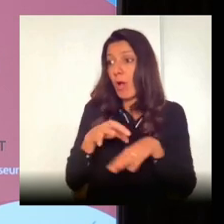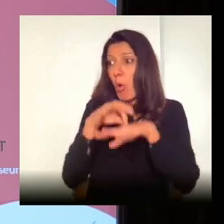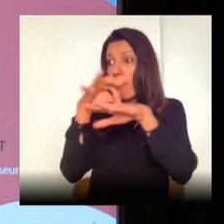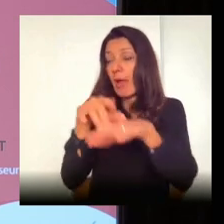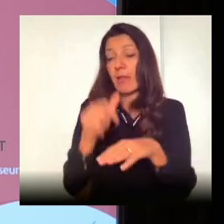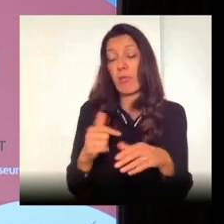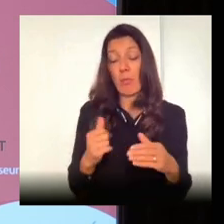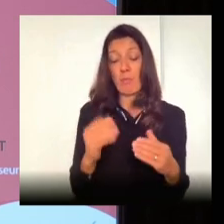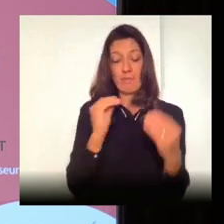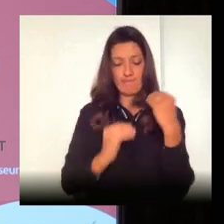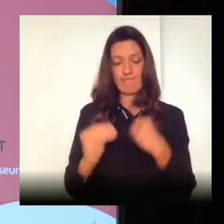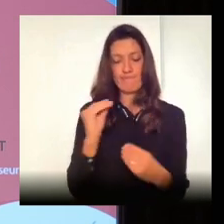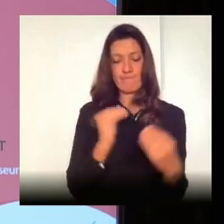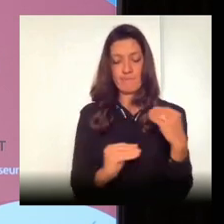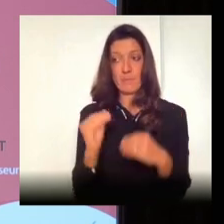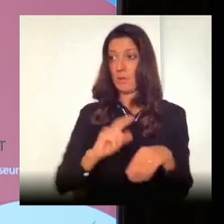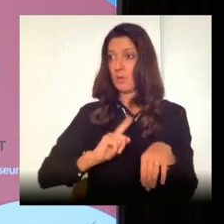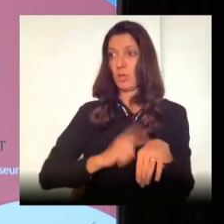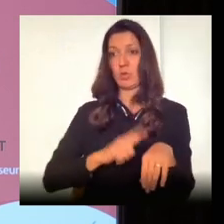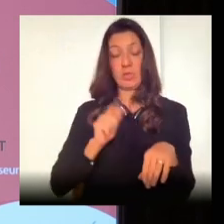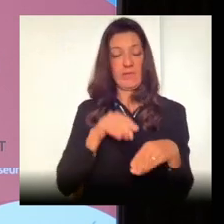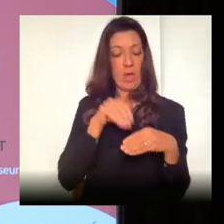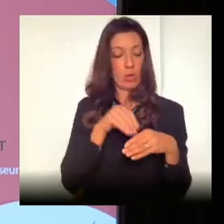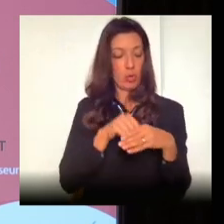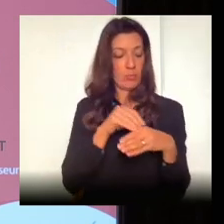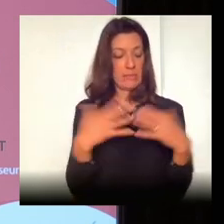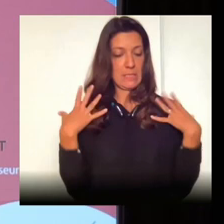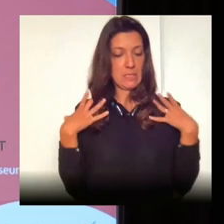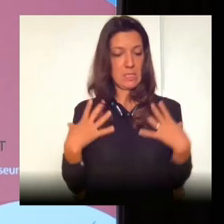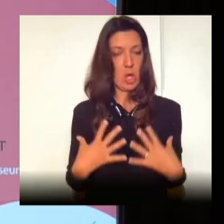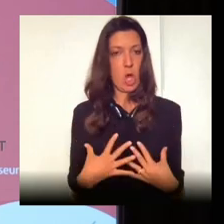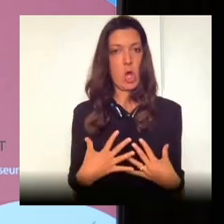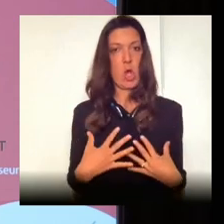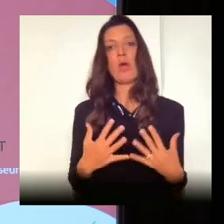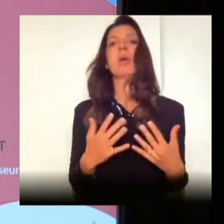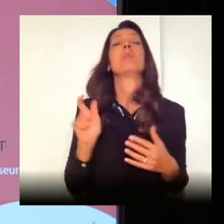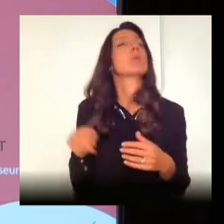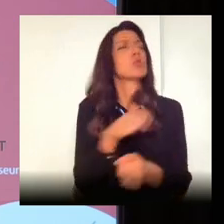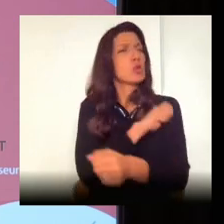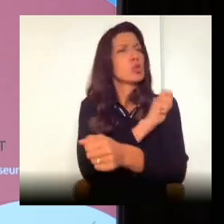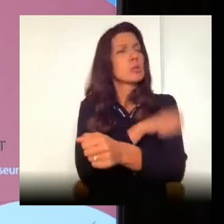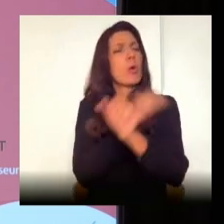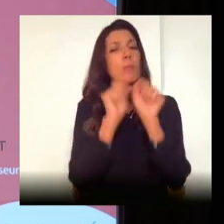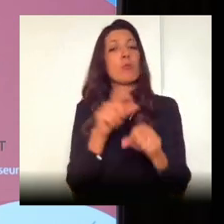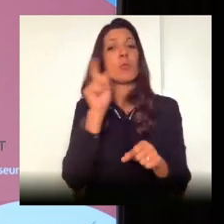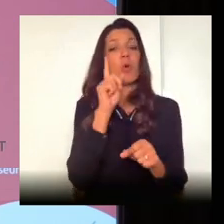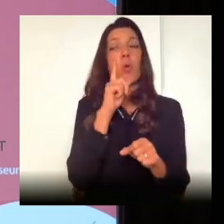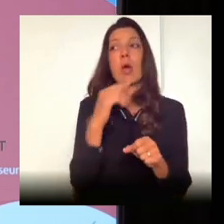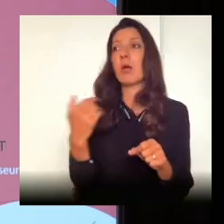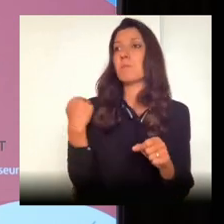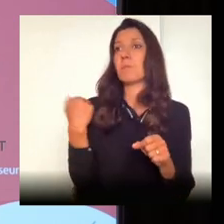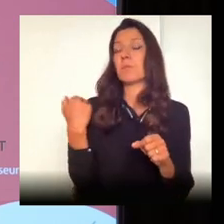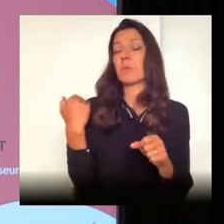puisse, dès maintenant, m'économiser. Alors, ça ne m'empêche pas de faire du sport, hein, puisqu'on a ouvert